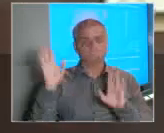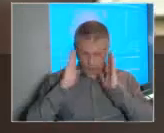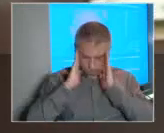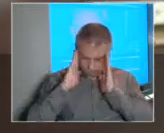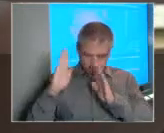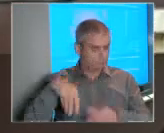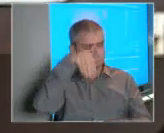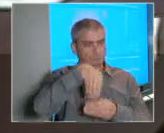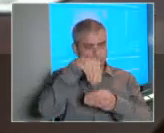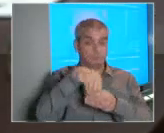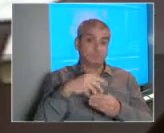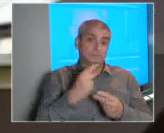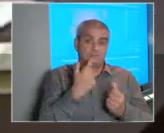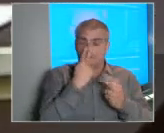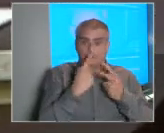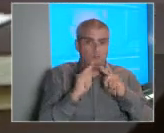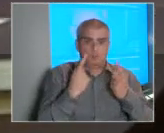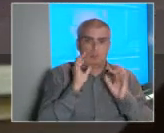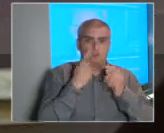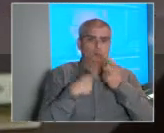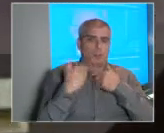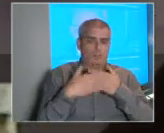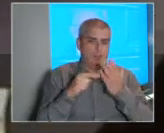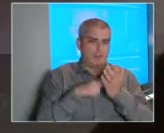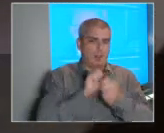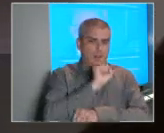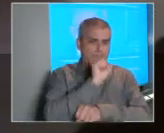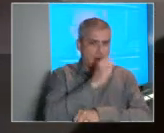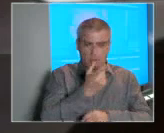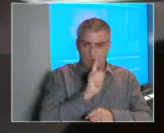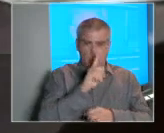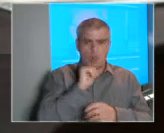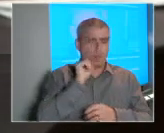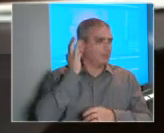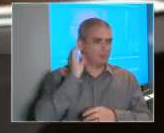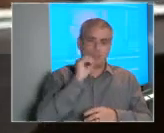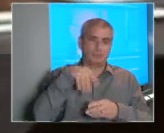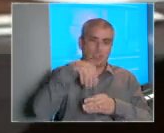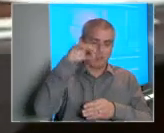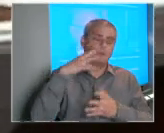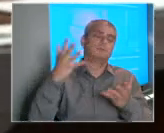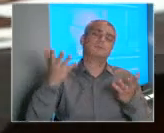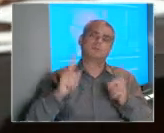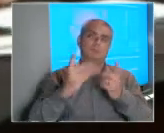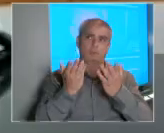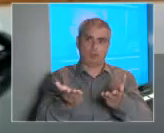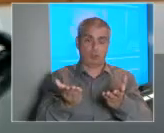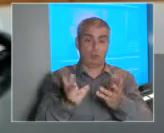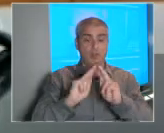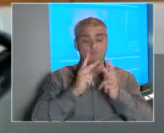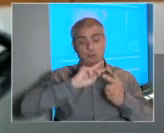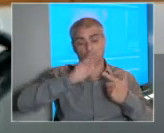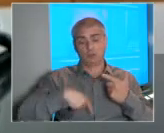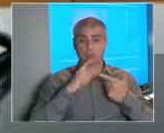הולכים ומצביעים. זה קצת תמוע בעיניי, בעיקר בשנים האחרונות בגלל המחאה, לא בוחרות, לא נבחרות, אבל זה מה שקורה. הקבוצה